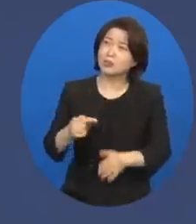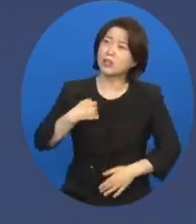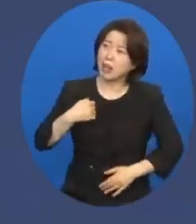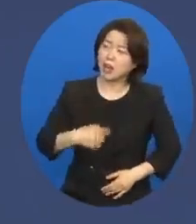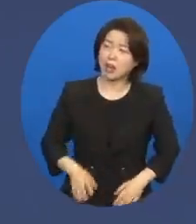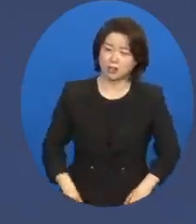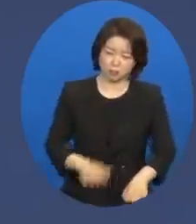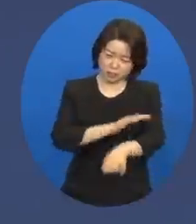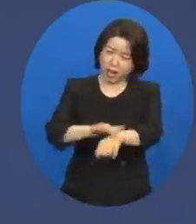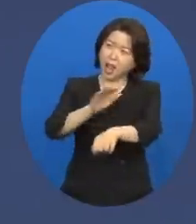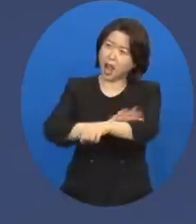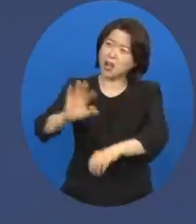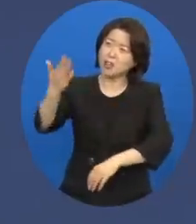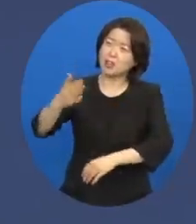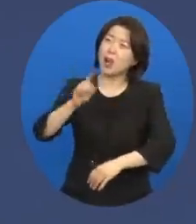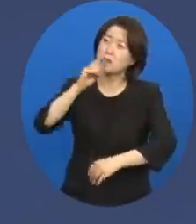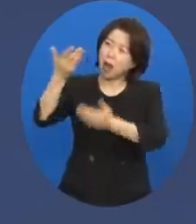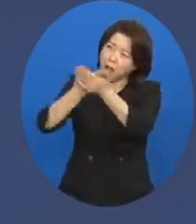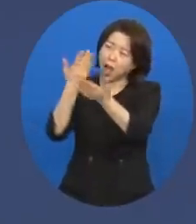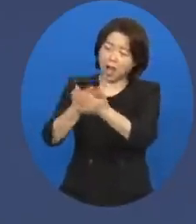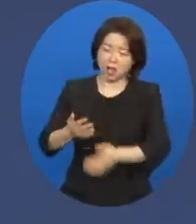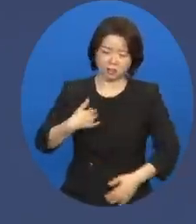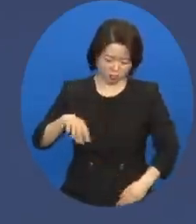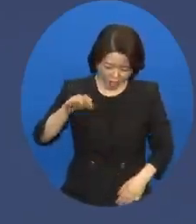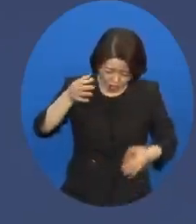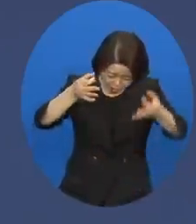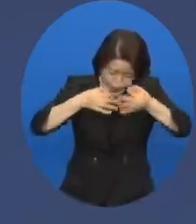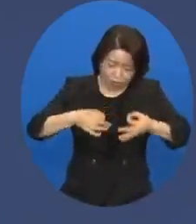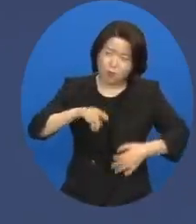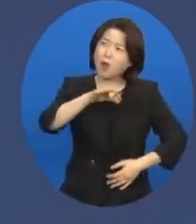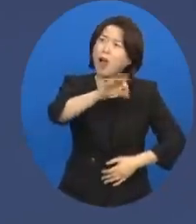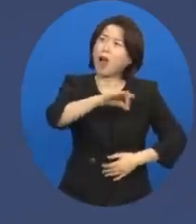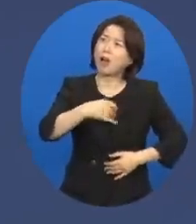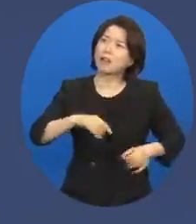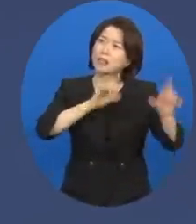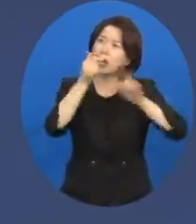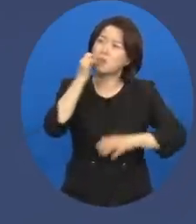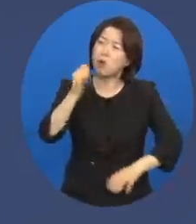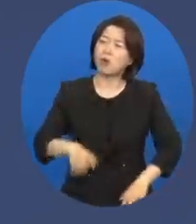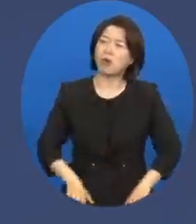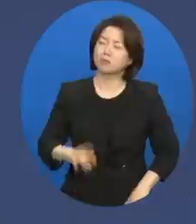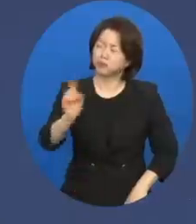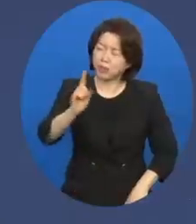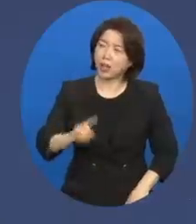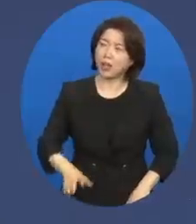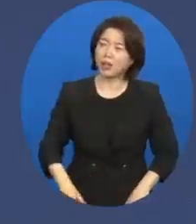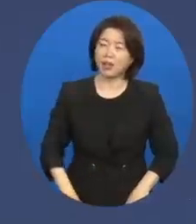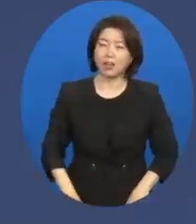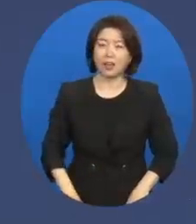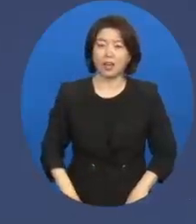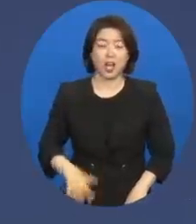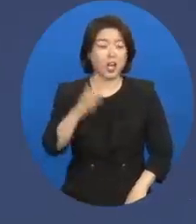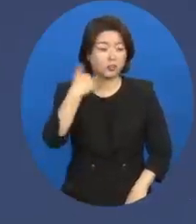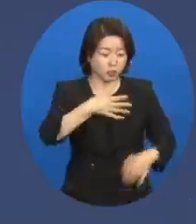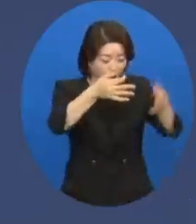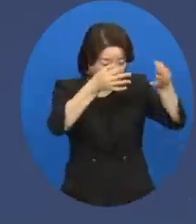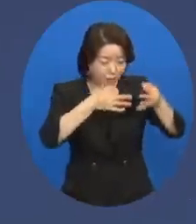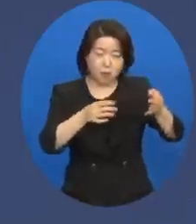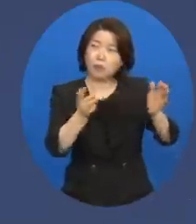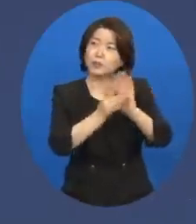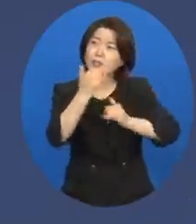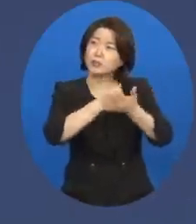좀 있어야 될 거 아니냐고. 이렇게 찌질하게 못 살고 되는 일 받아 꼬이고 이래가지고 그냥 누가 예수를